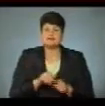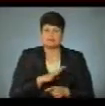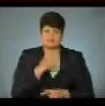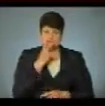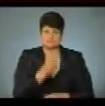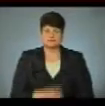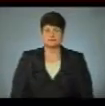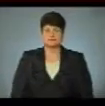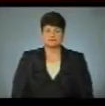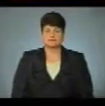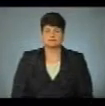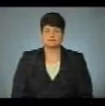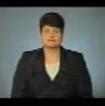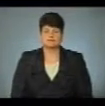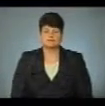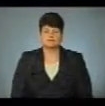наша знімальна група.